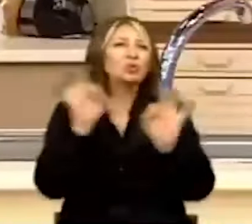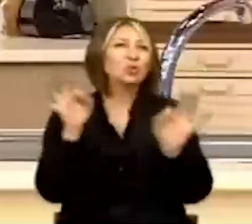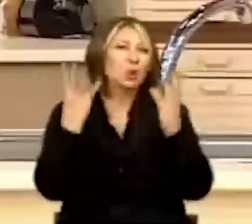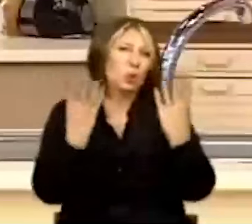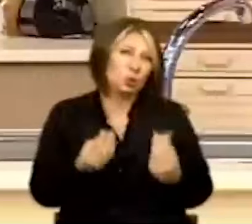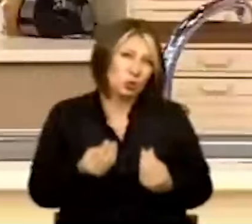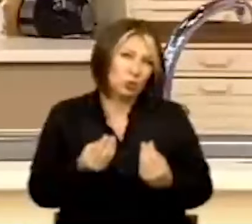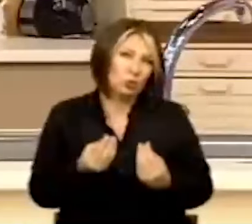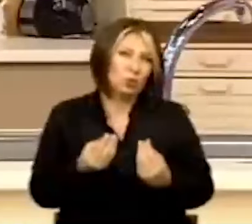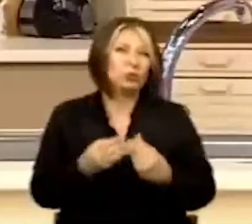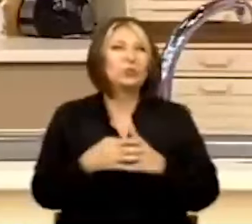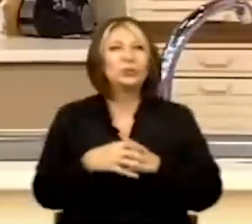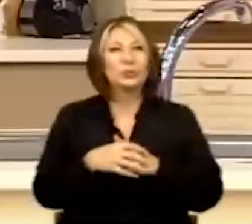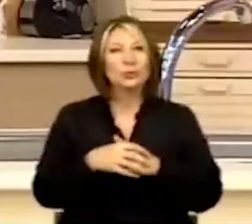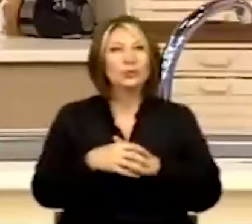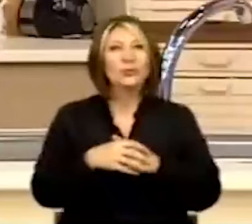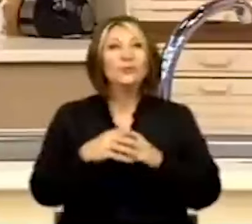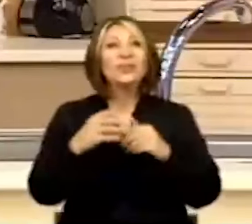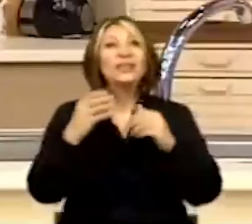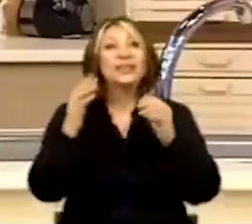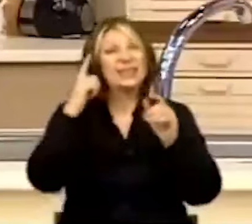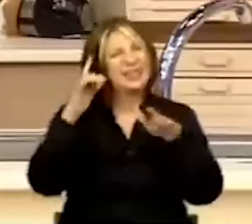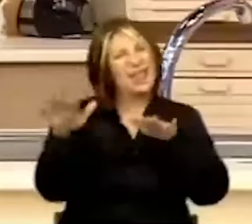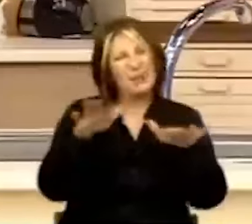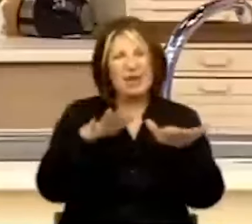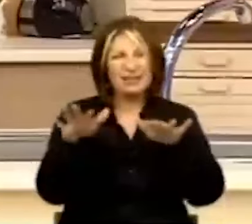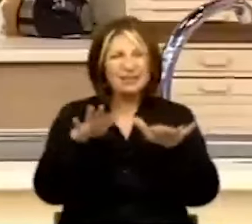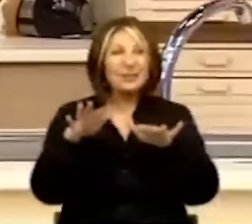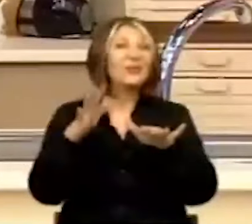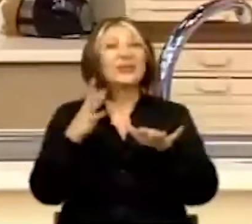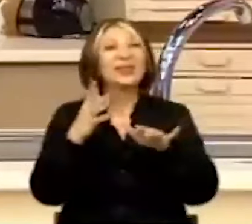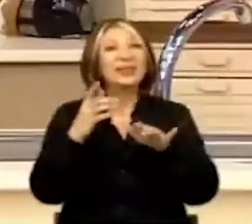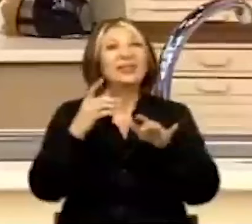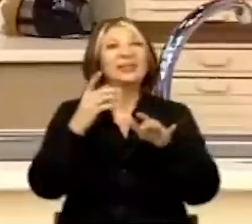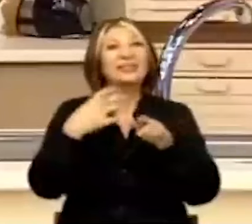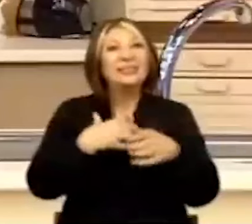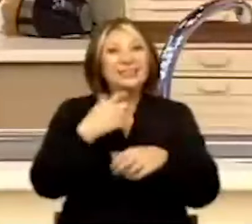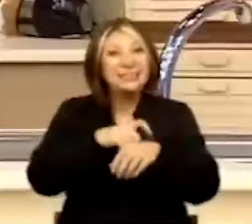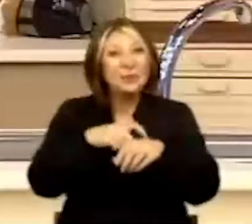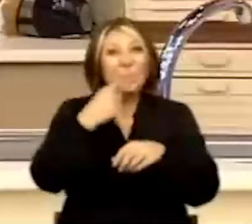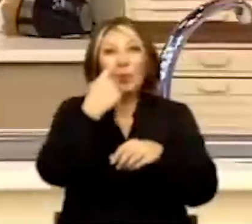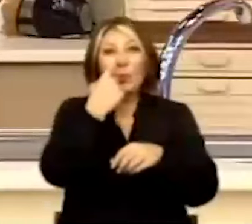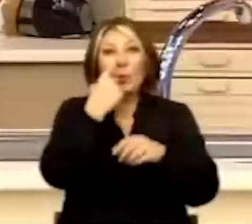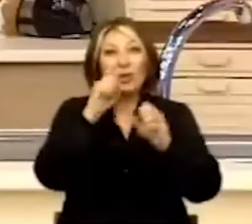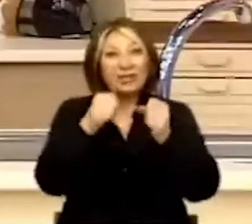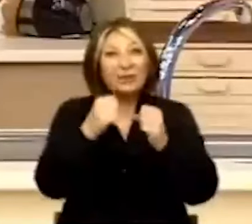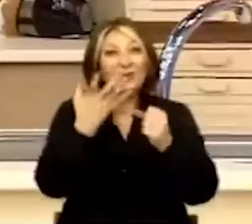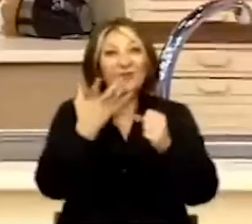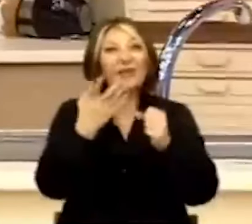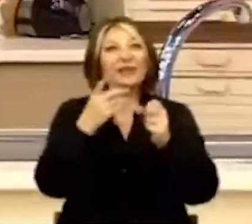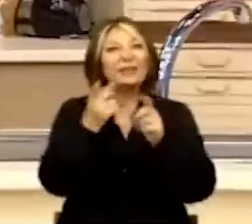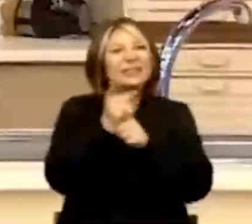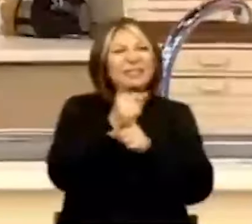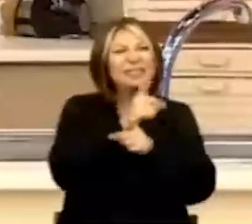hanımlar? Mutsuzluk, depresyon, taşikardi, buruntu ve piknik